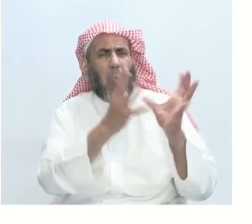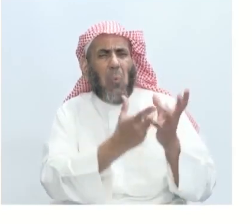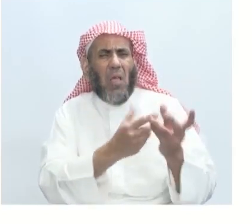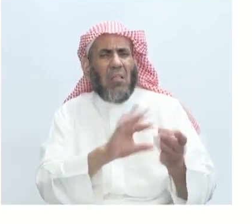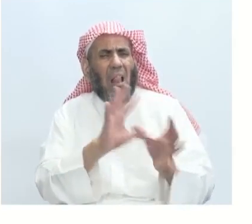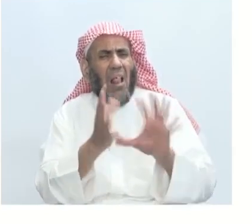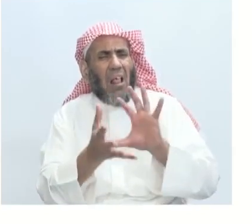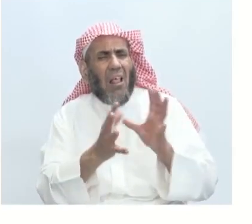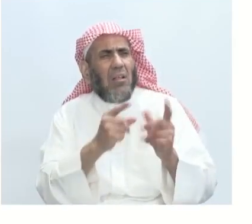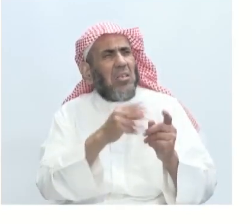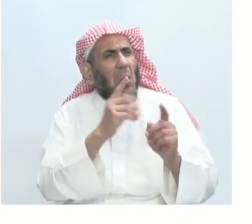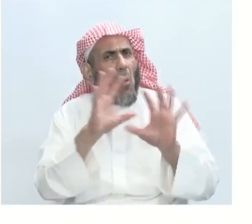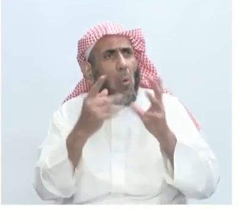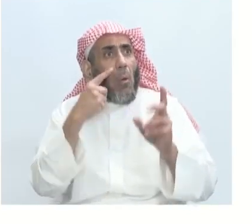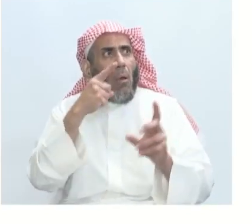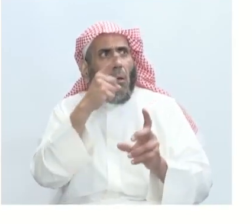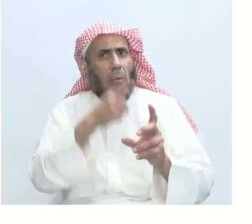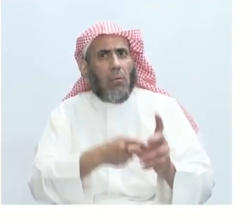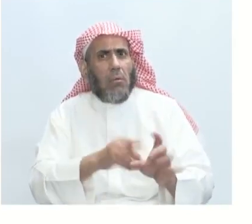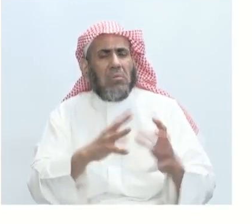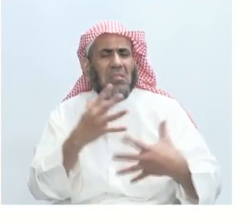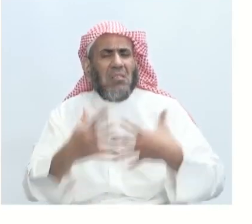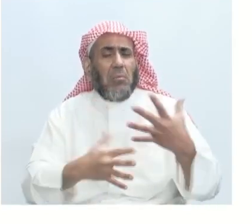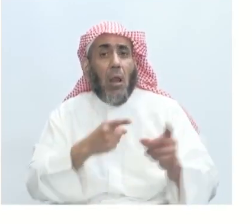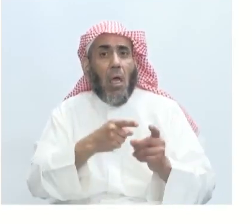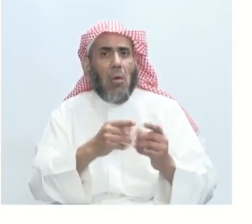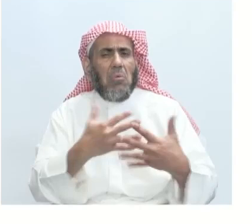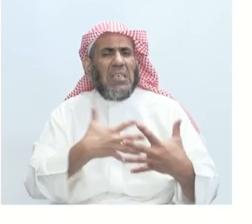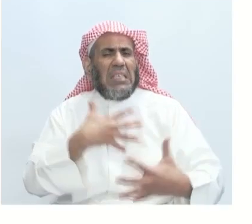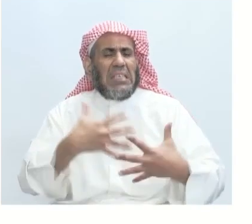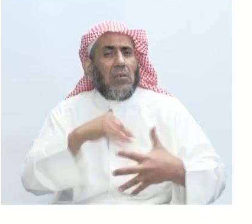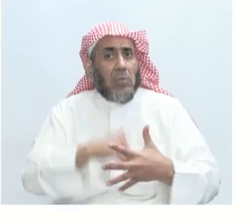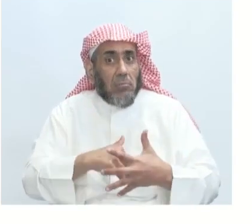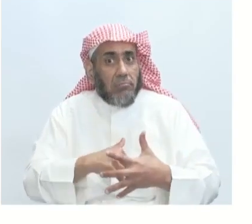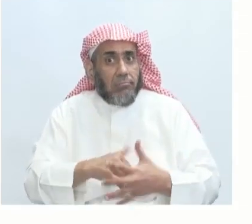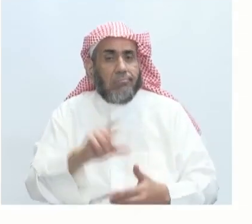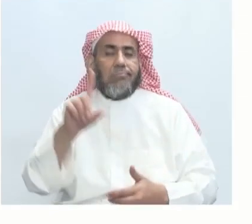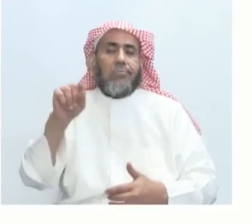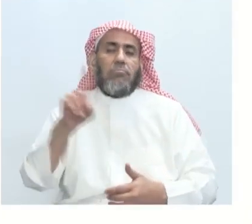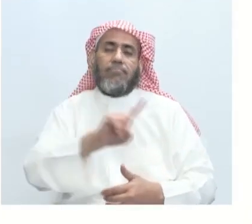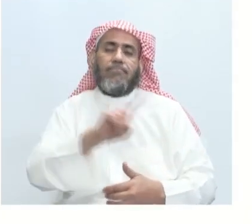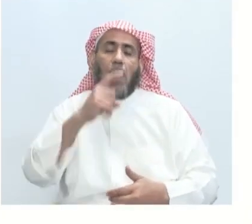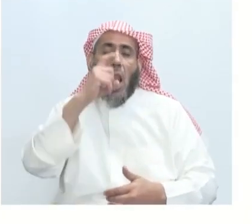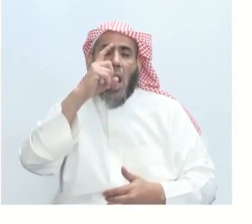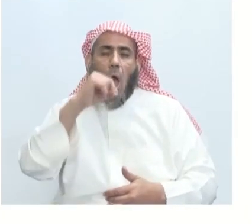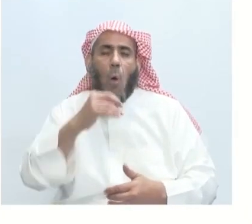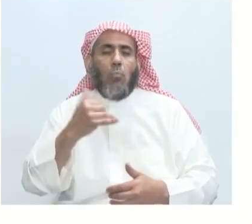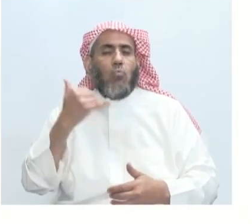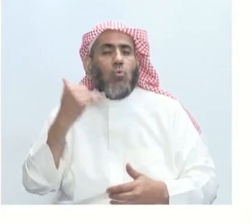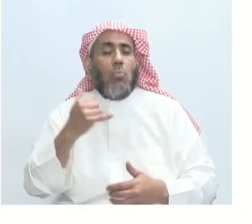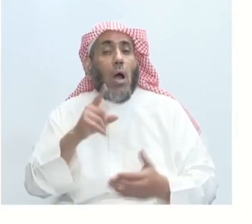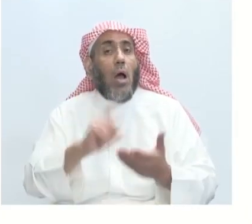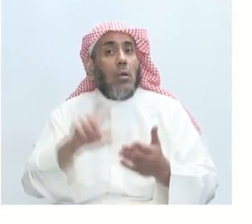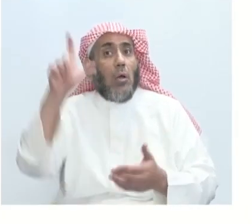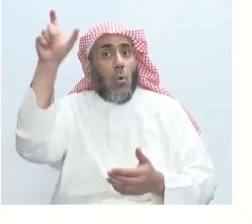العلامات او بعض الاشارات او بعض الاضطرابات انه مضطرب نفسيا احسنتم لابد ان